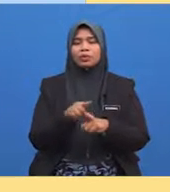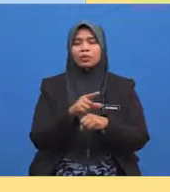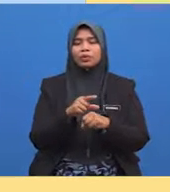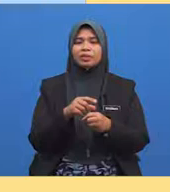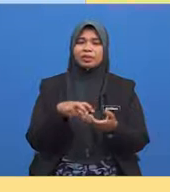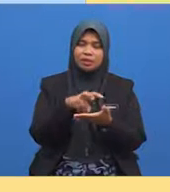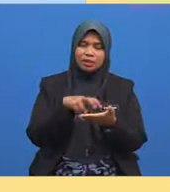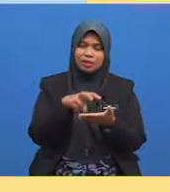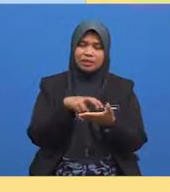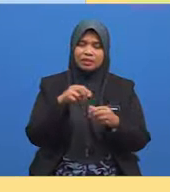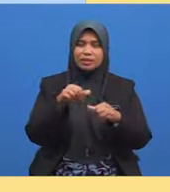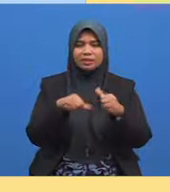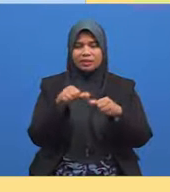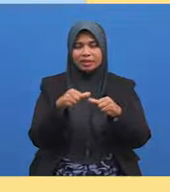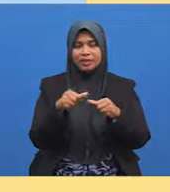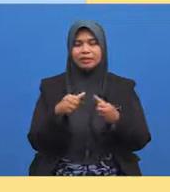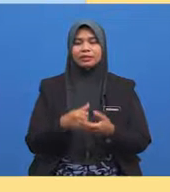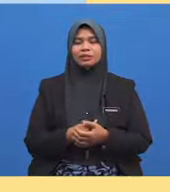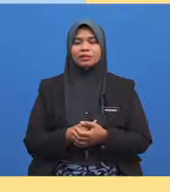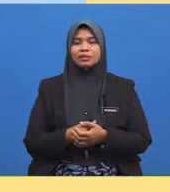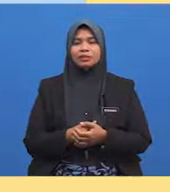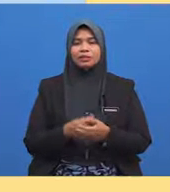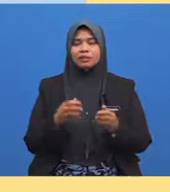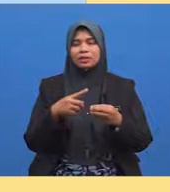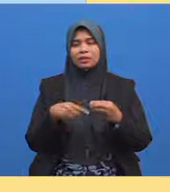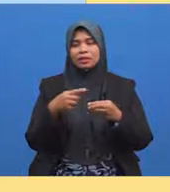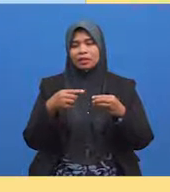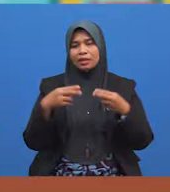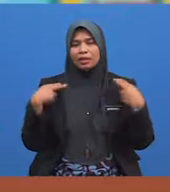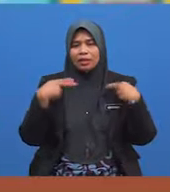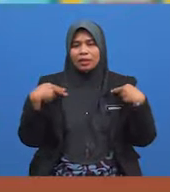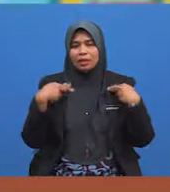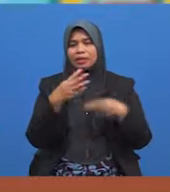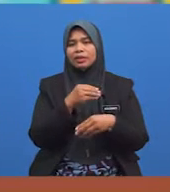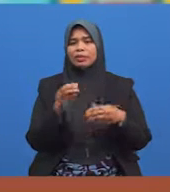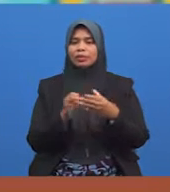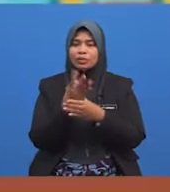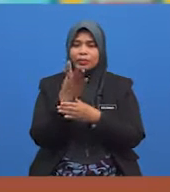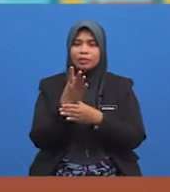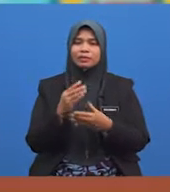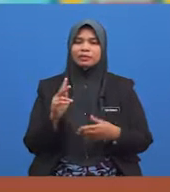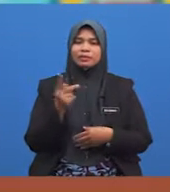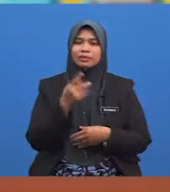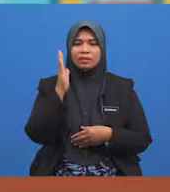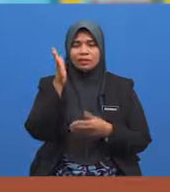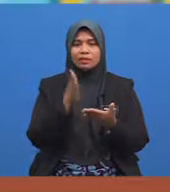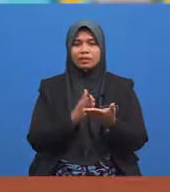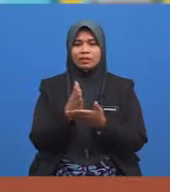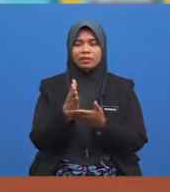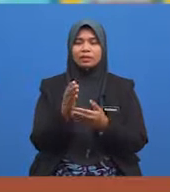penyelidikan saintifik terhadap mikroorganisma, haiwan dan tumbuhan. Kita akan teruskan dengan